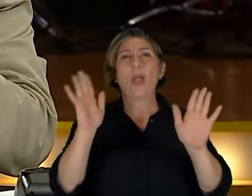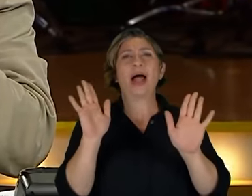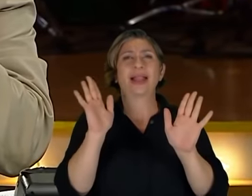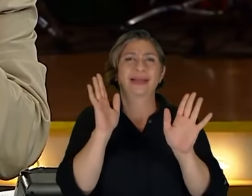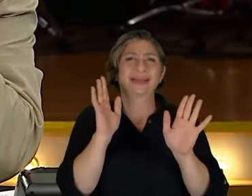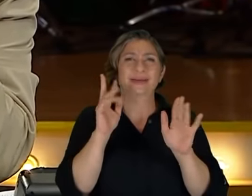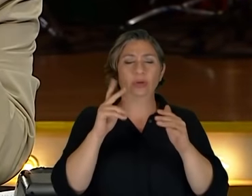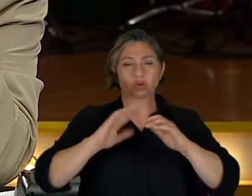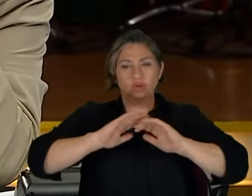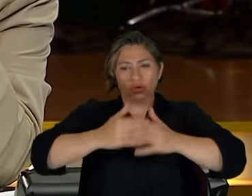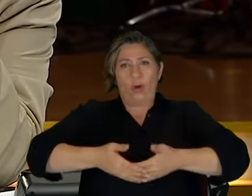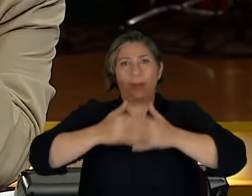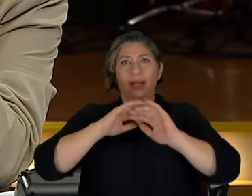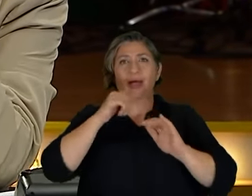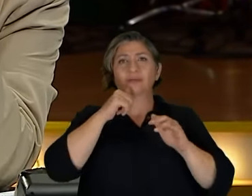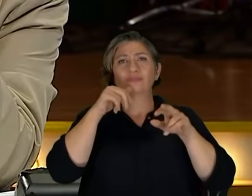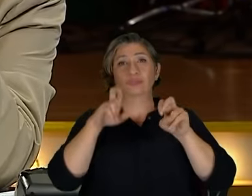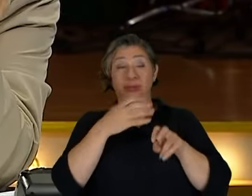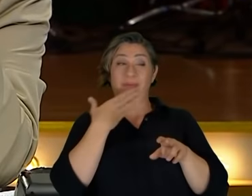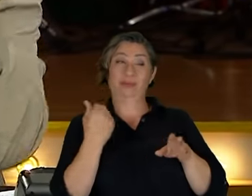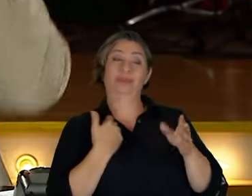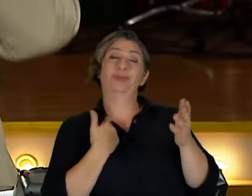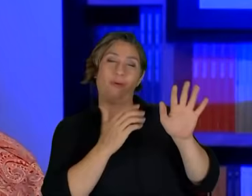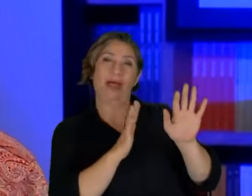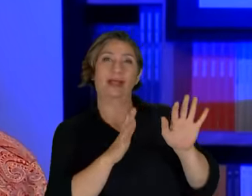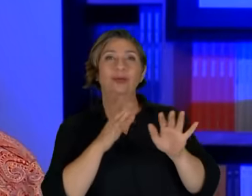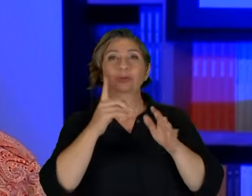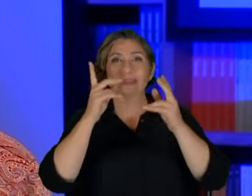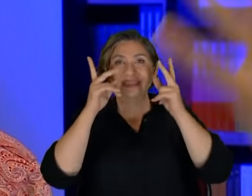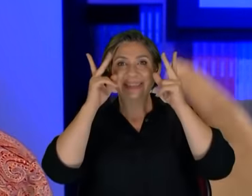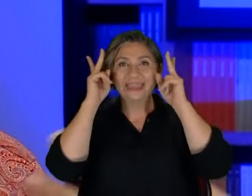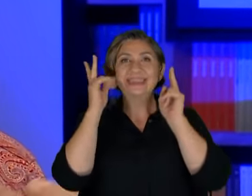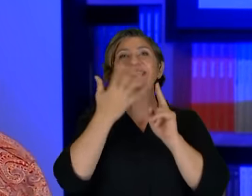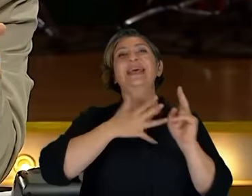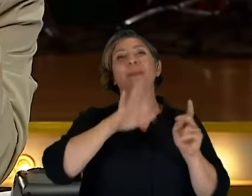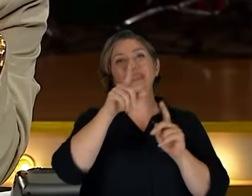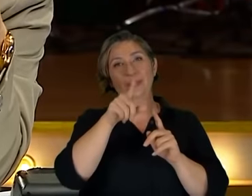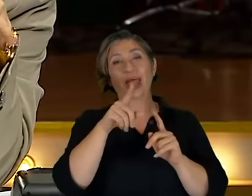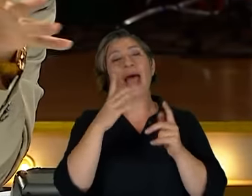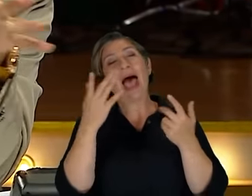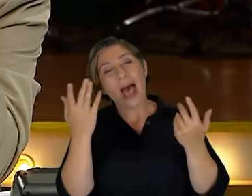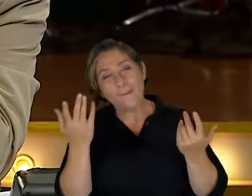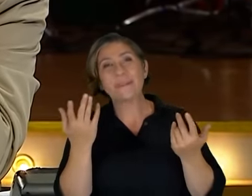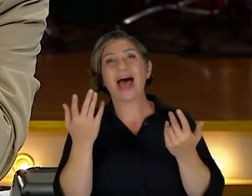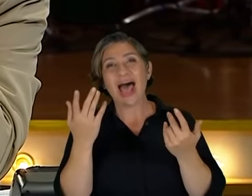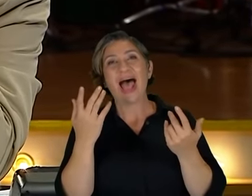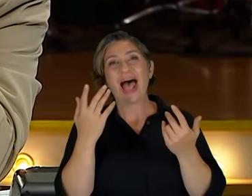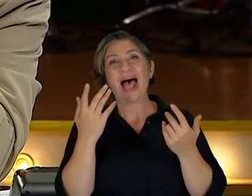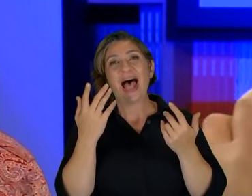mesela göbekli adamlar oturuyor. Sen yakışıklısın tabii. Şu saçları çok sevmesem de ama yani... Onun